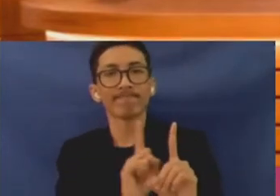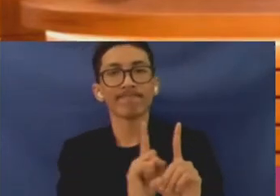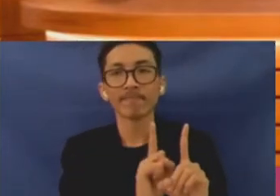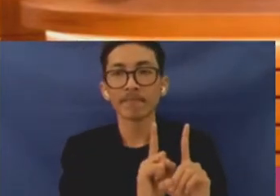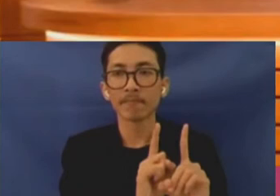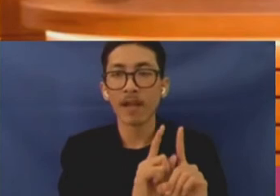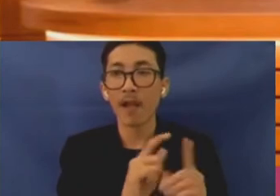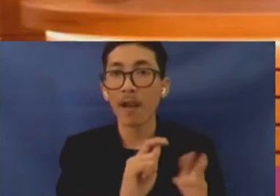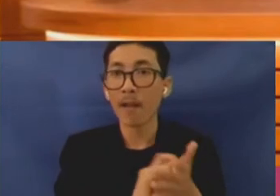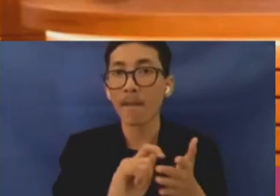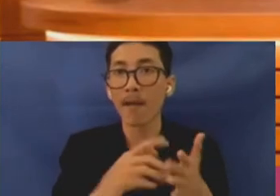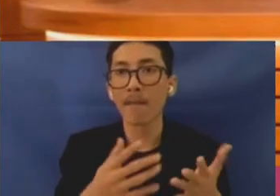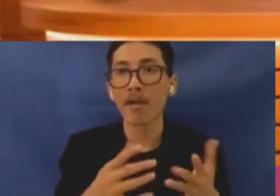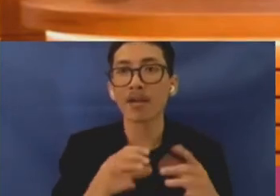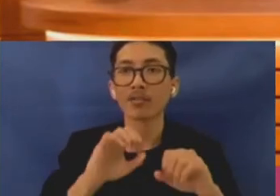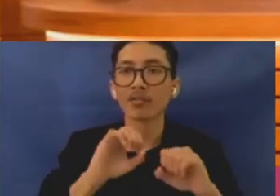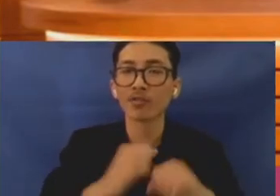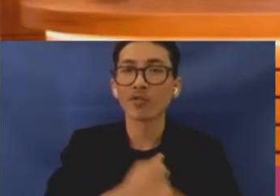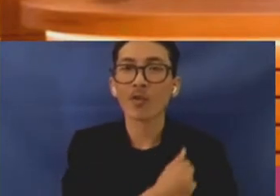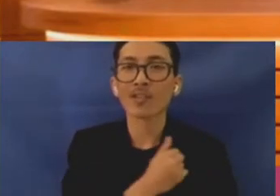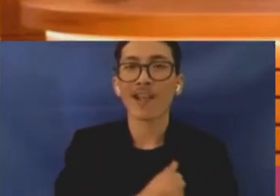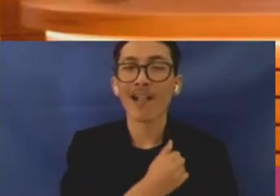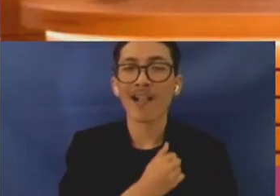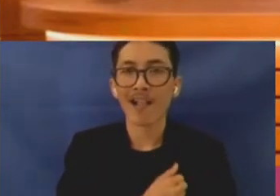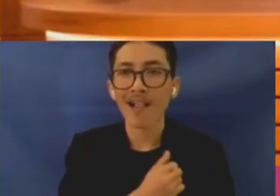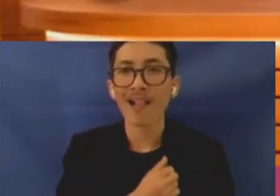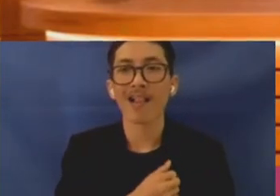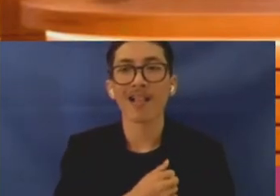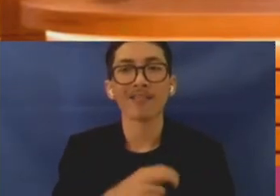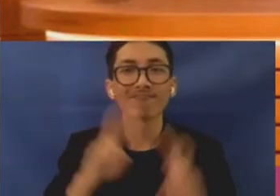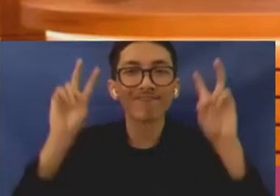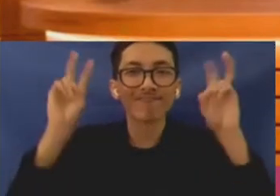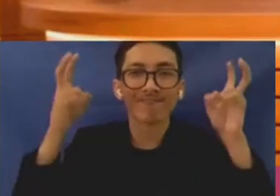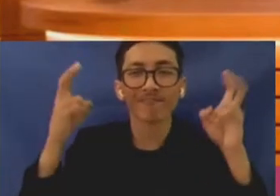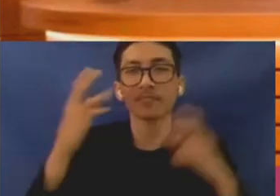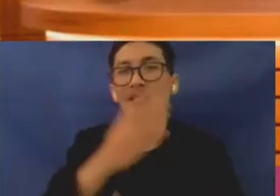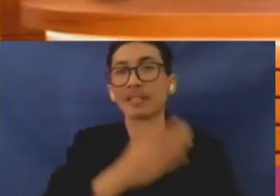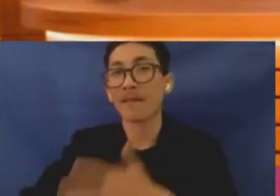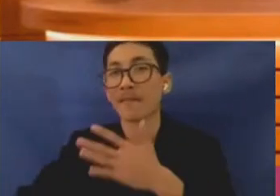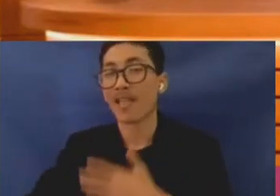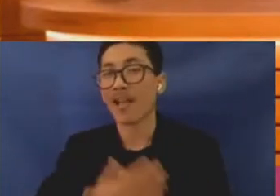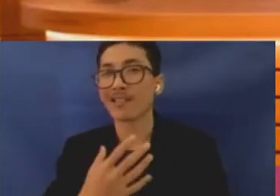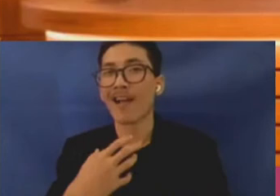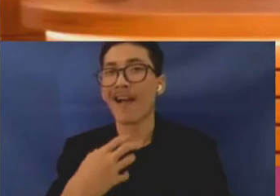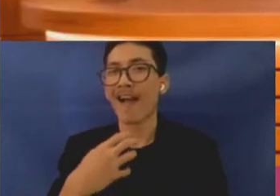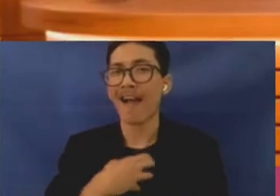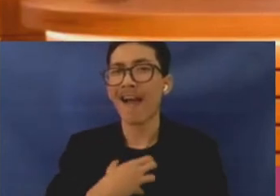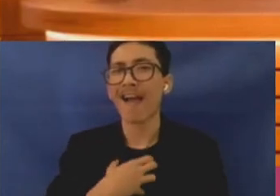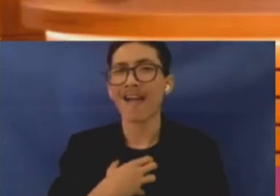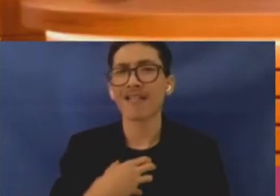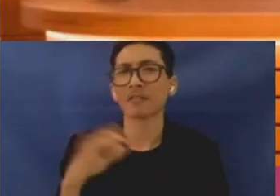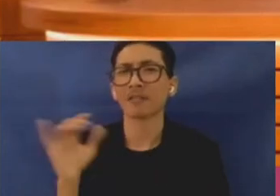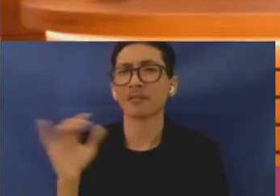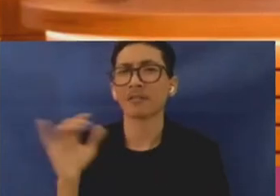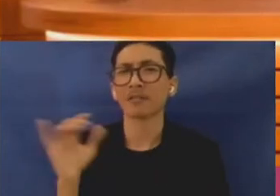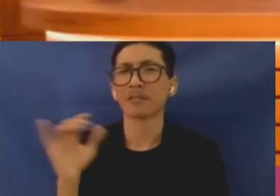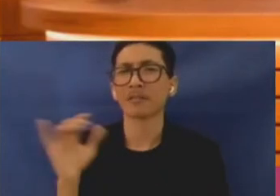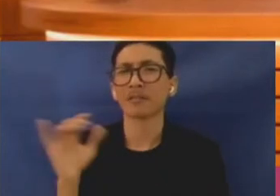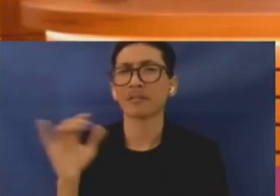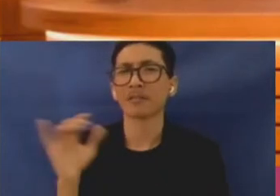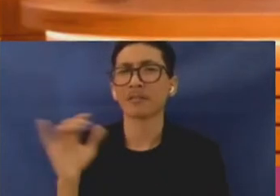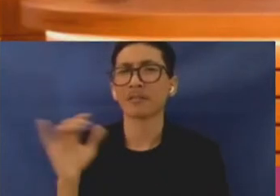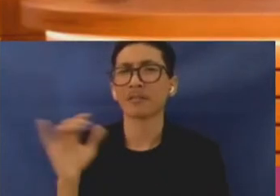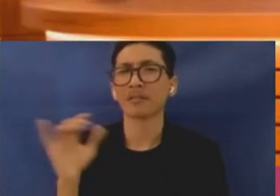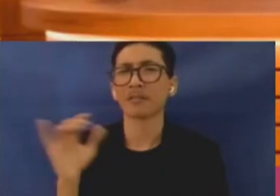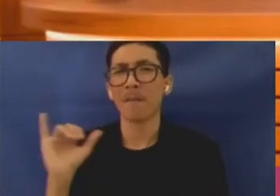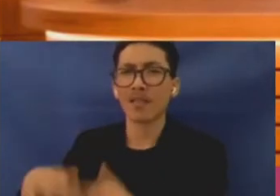model. Dalam konteks disabilitas, yang memiliki hak sepenuhnya selayaknya teman-teman non-disabilitas. Namun, Bahasan kali ini tidak akan